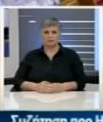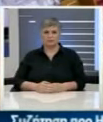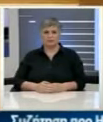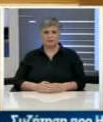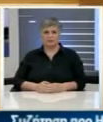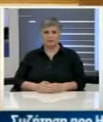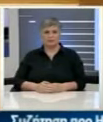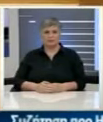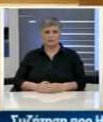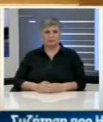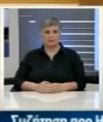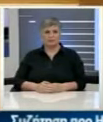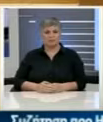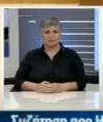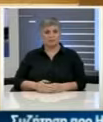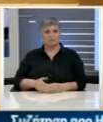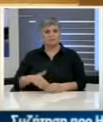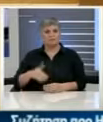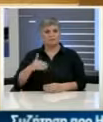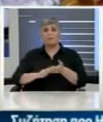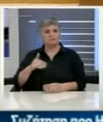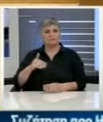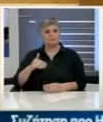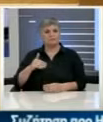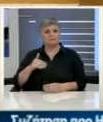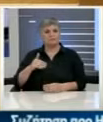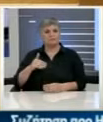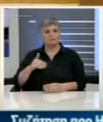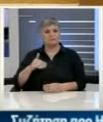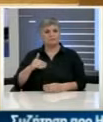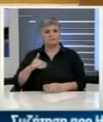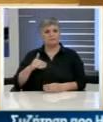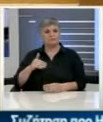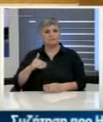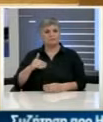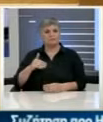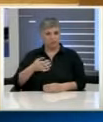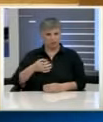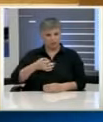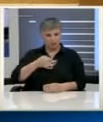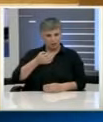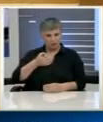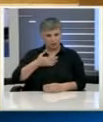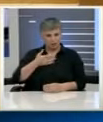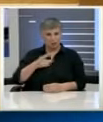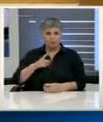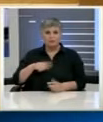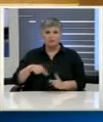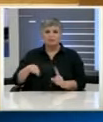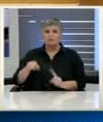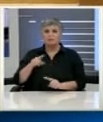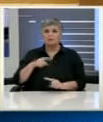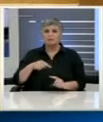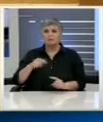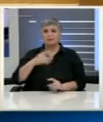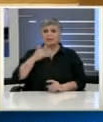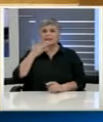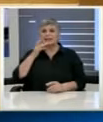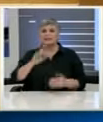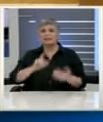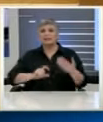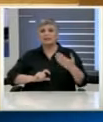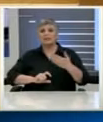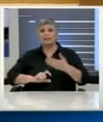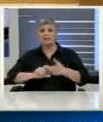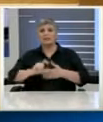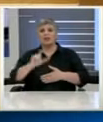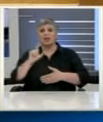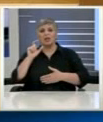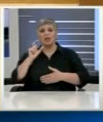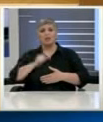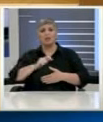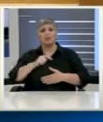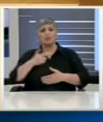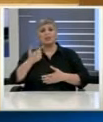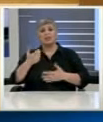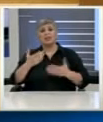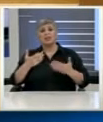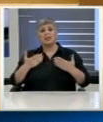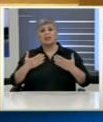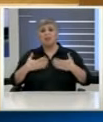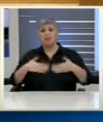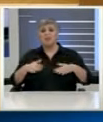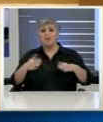θυμηθώ ποιοι χαρα ψήφους της χρυσής αυγής στην ενδεχόμενη αλλαγή του εκλογικού νόμου ευπρόσδεκτες